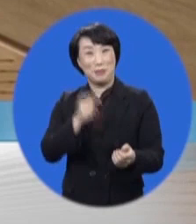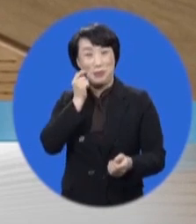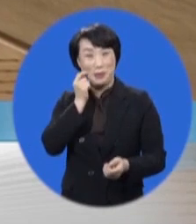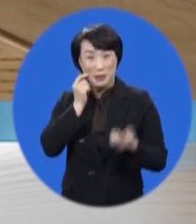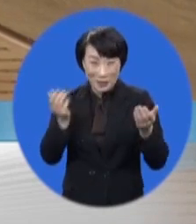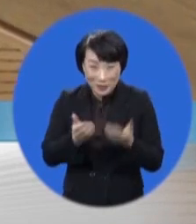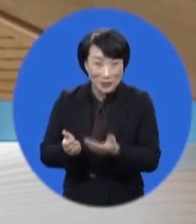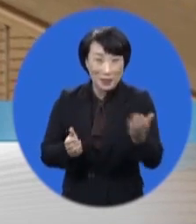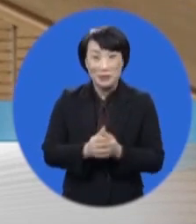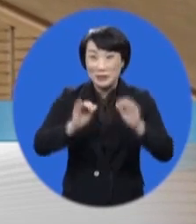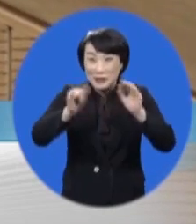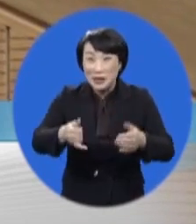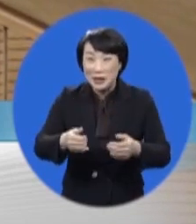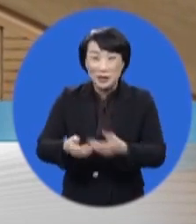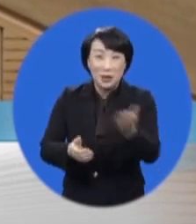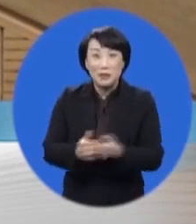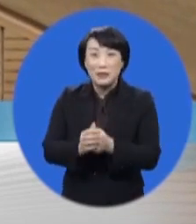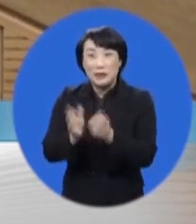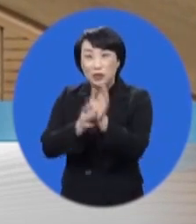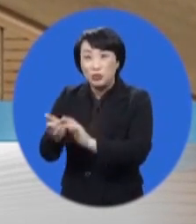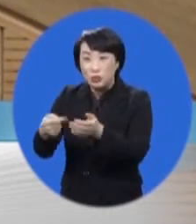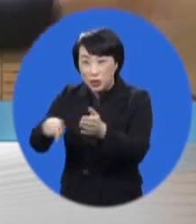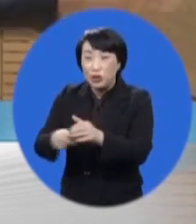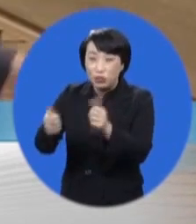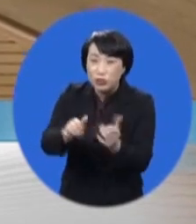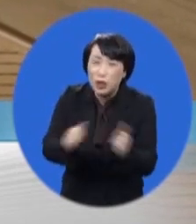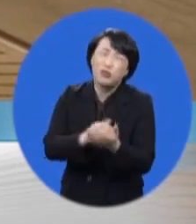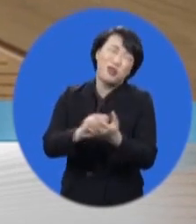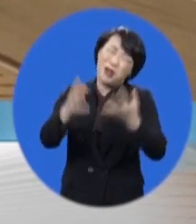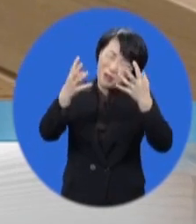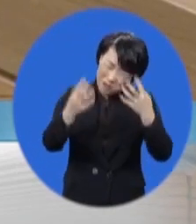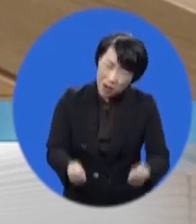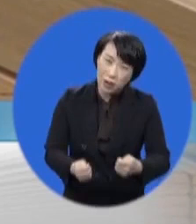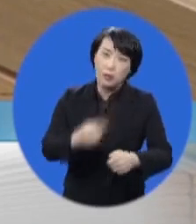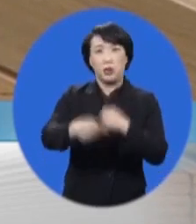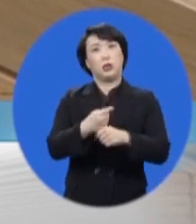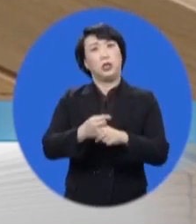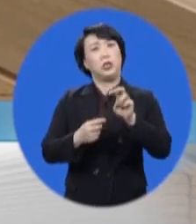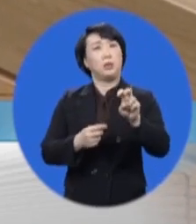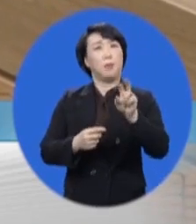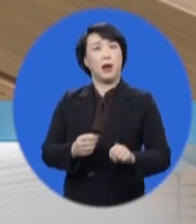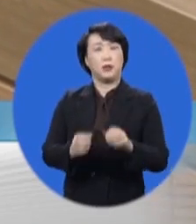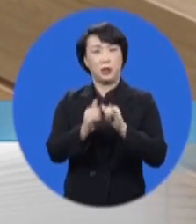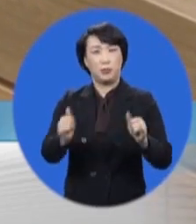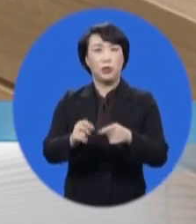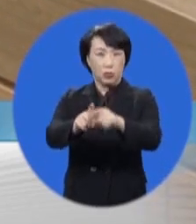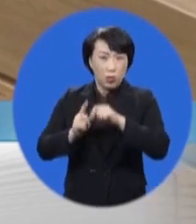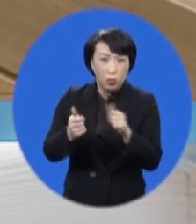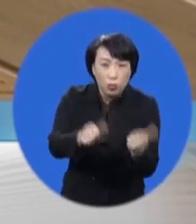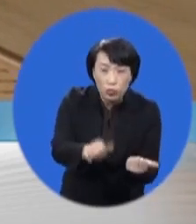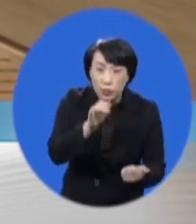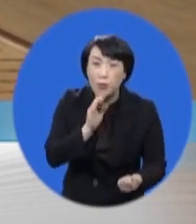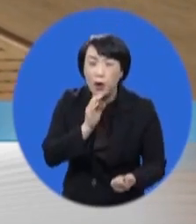사건이었으며, 이 세상에 그를 위해 죽는 사람이 수없이 1년에 20만 명씩 지금도 죽어간다 이 말이오.